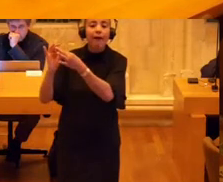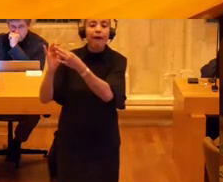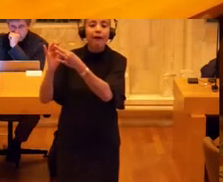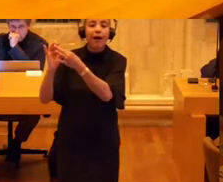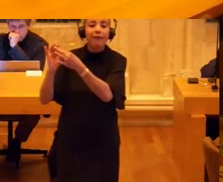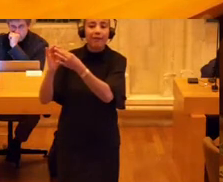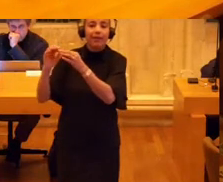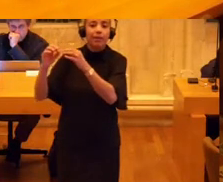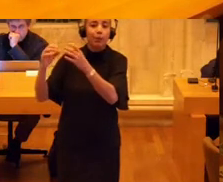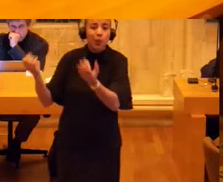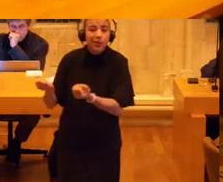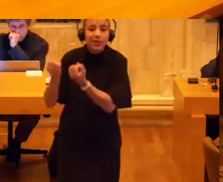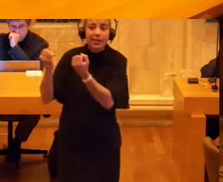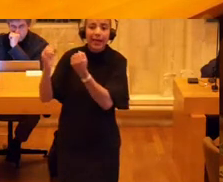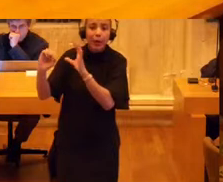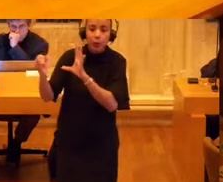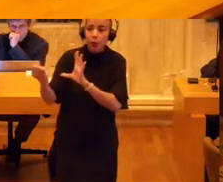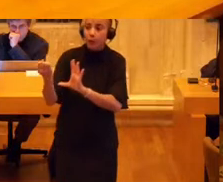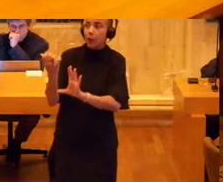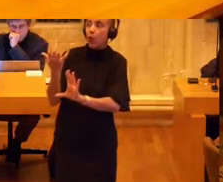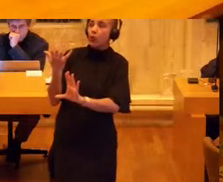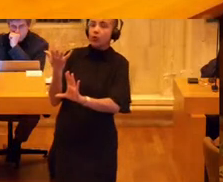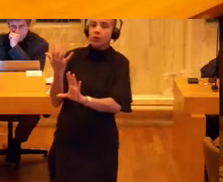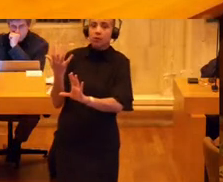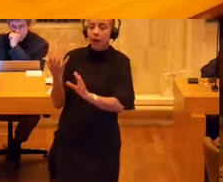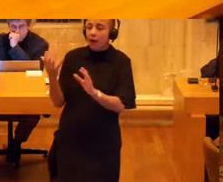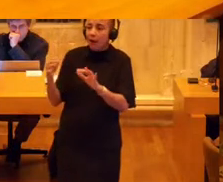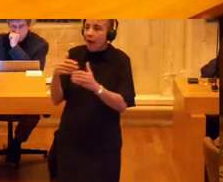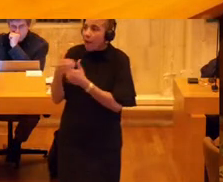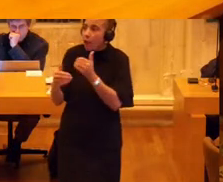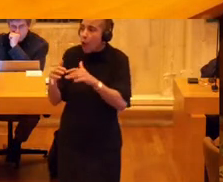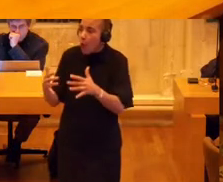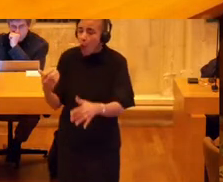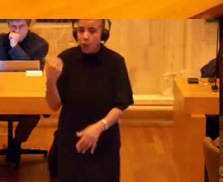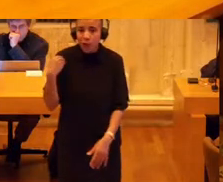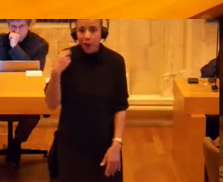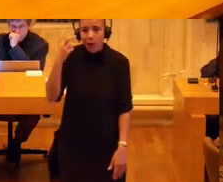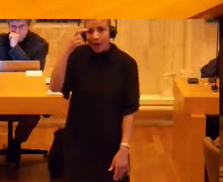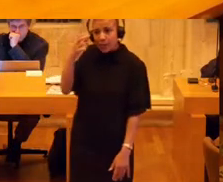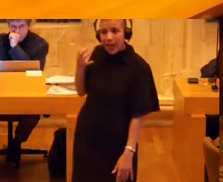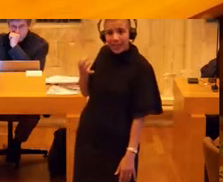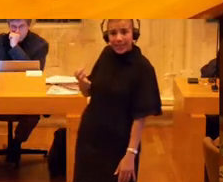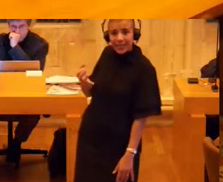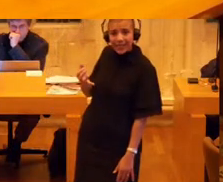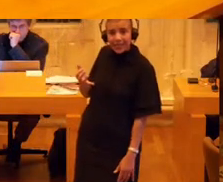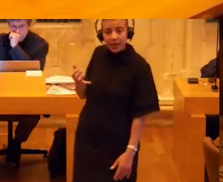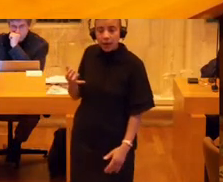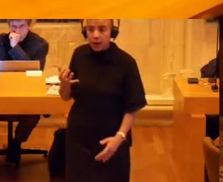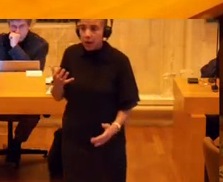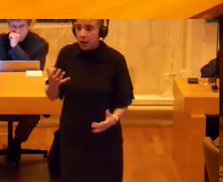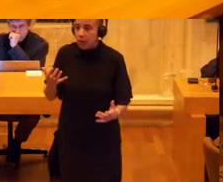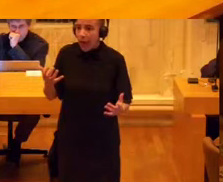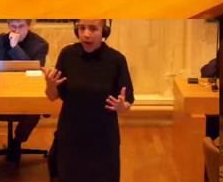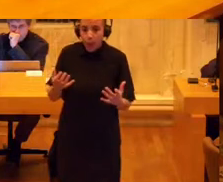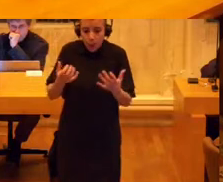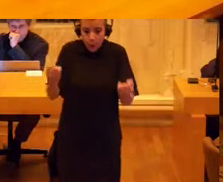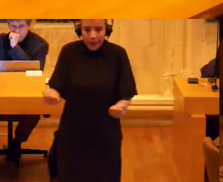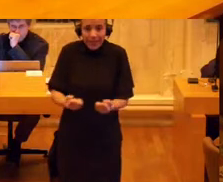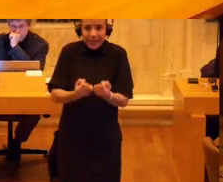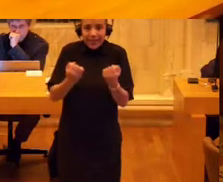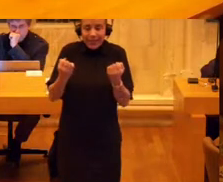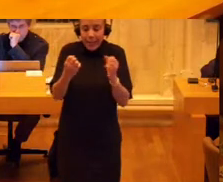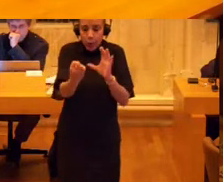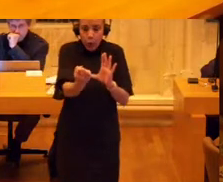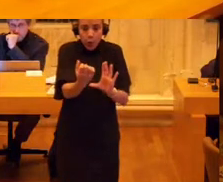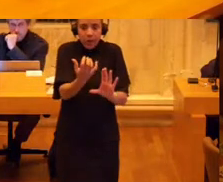par exemple, la question, Alexandra l'a soulevé, de l'intensité lumineuse. On n'a pas, jusqu'à maintenant, il n'y a pas de limitation